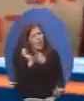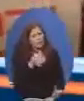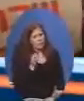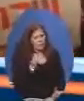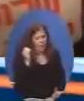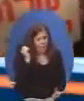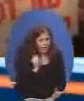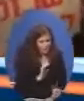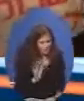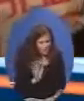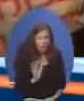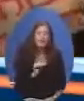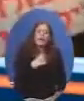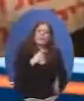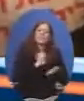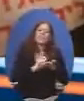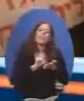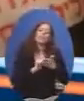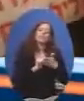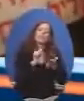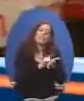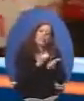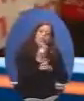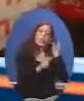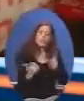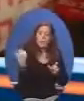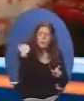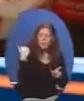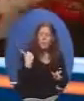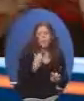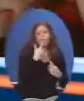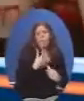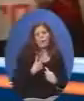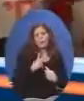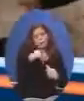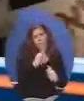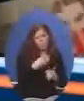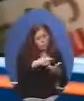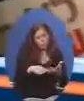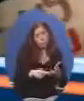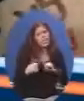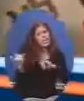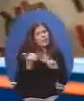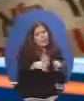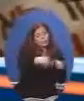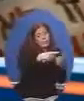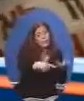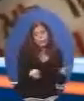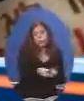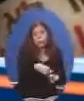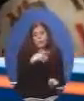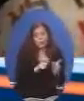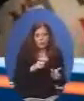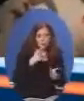אני פרסתי את הדברים, עוד פעם, כעיתונאי, כשאנשים פונים אליי ופורסים בפניי טענות, אני פשוט הבאתי בפניה את הטענות של אותם אנשים.